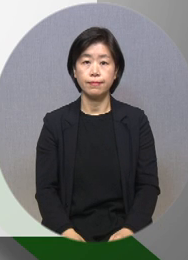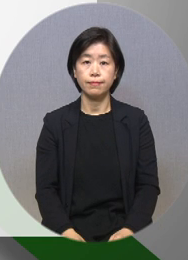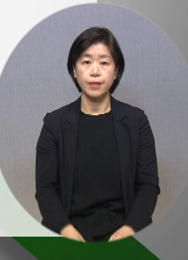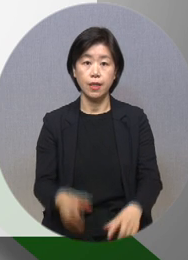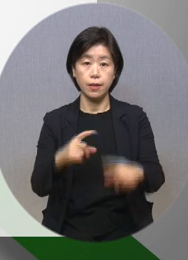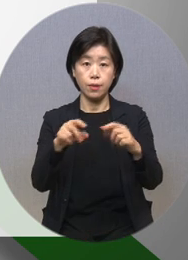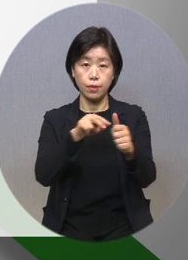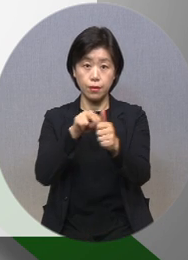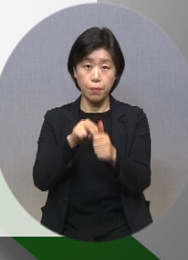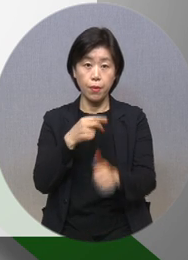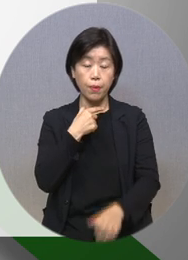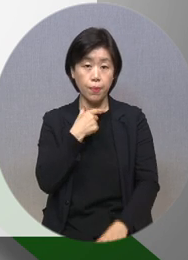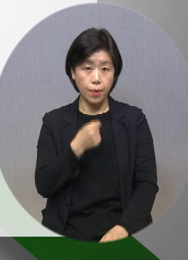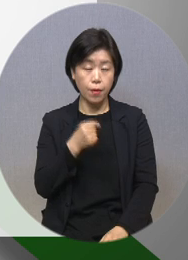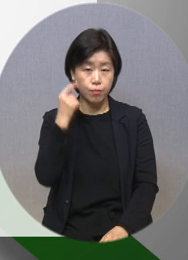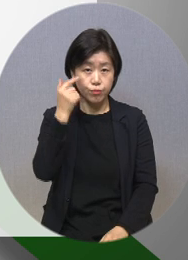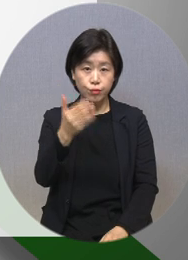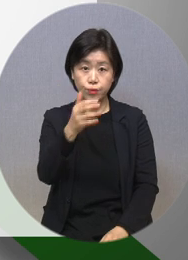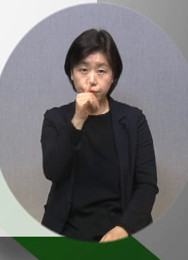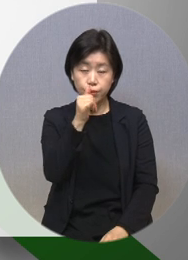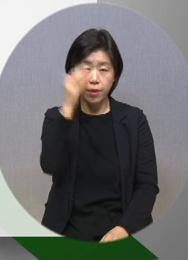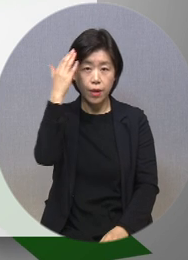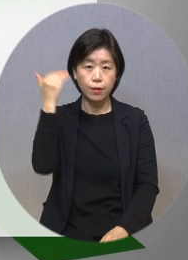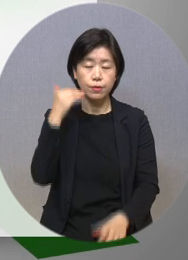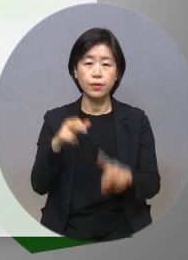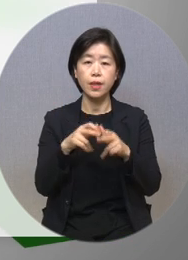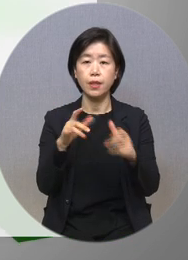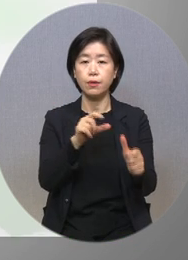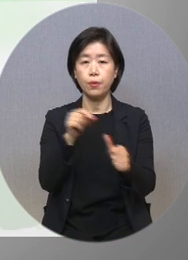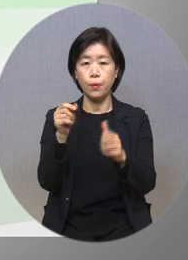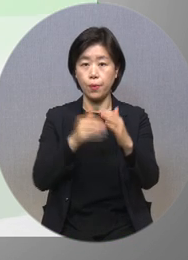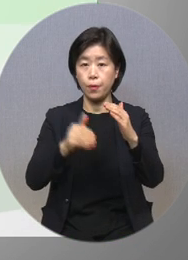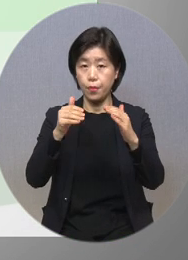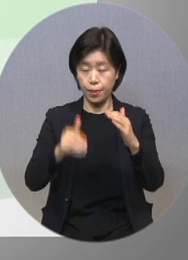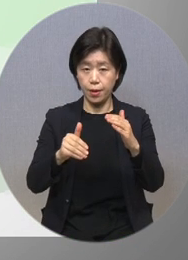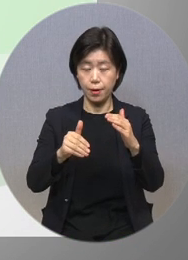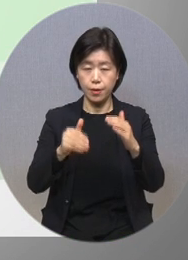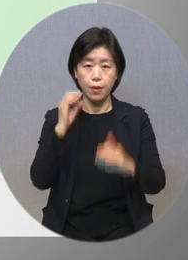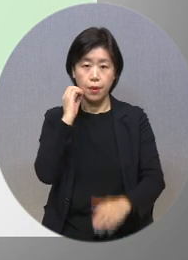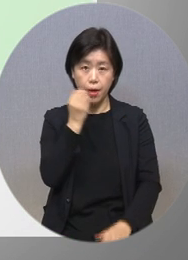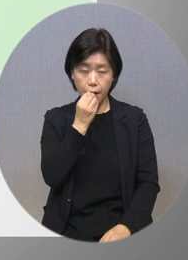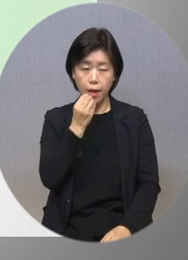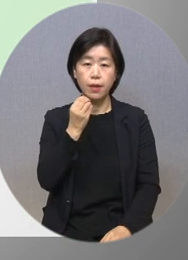더 자세한 입사 지원과 문의사항은 한국장애인고용공단 누리집이나